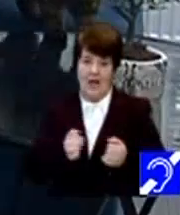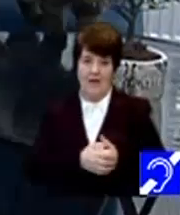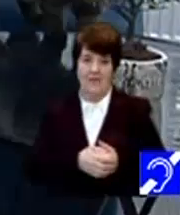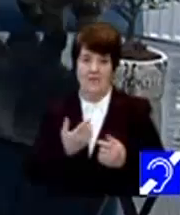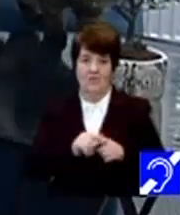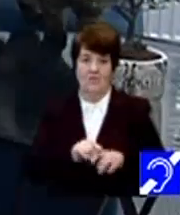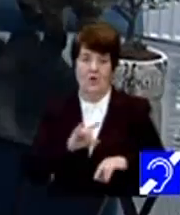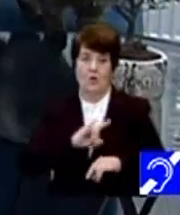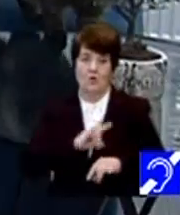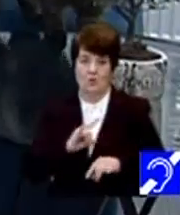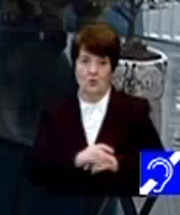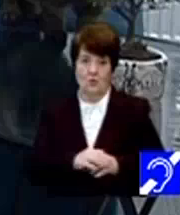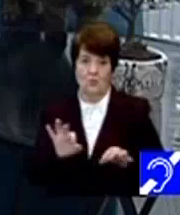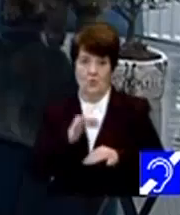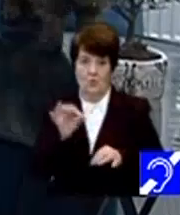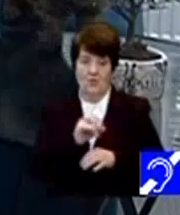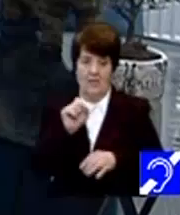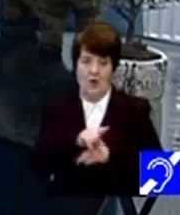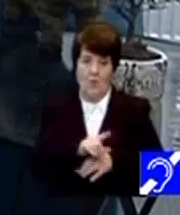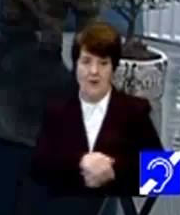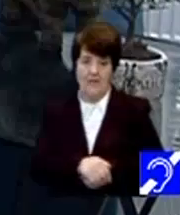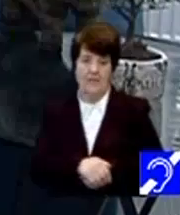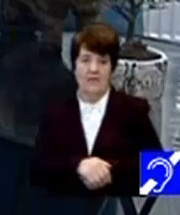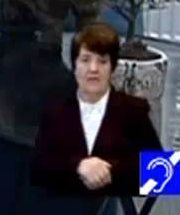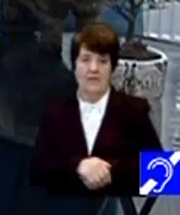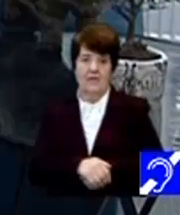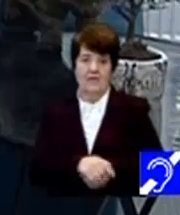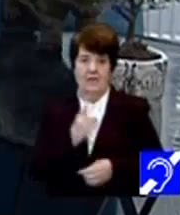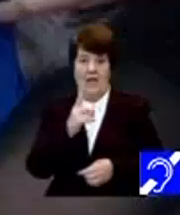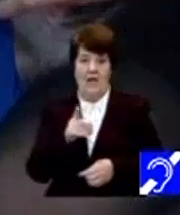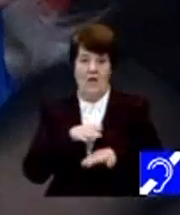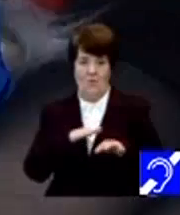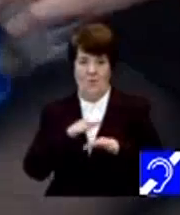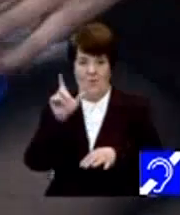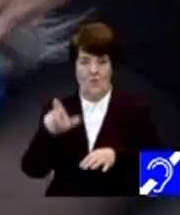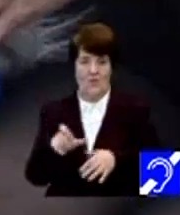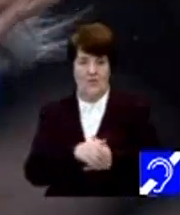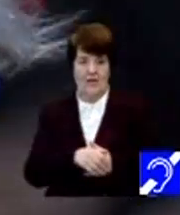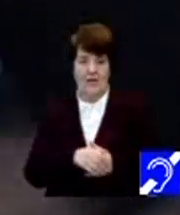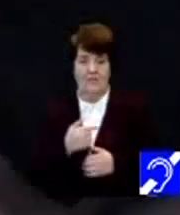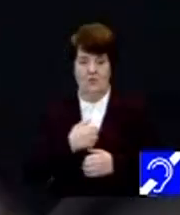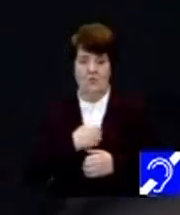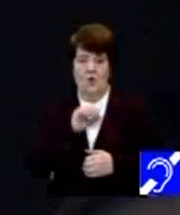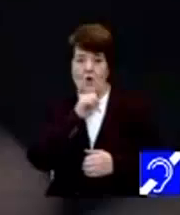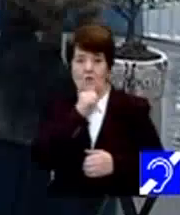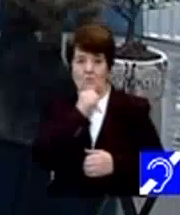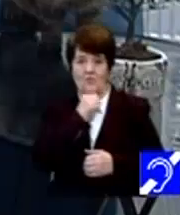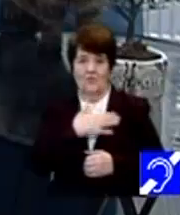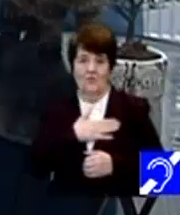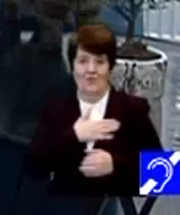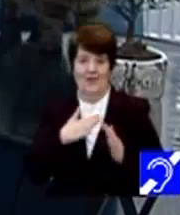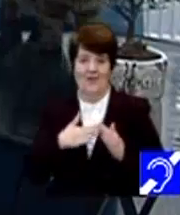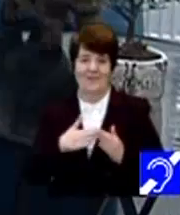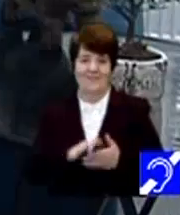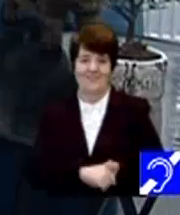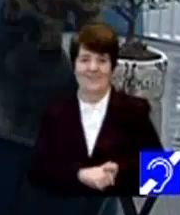de iarnă. Acest costumaș a fost cusut special la comandă, la o croitoreasă, ca să avem și noi Moș Crăciunul